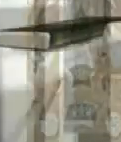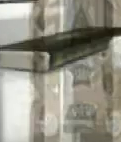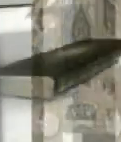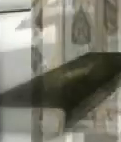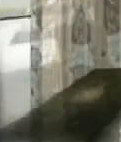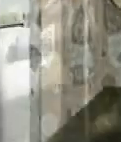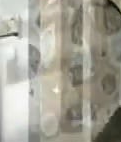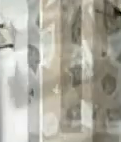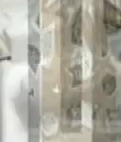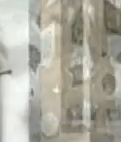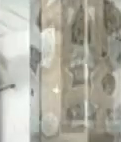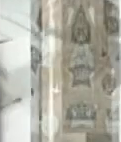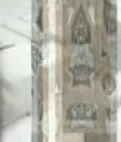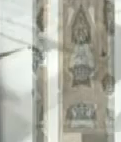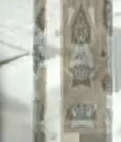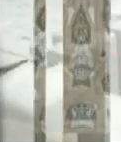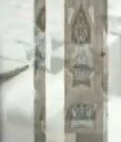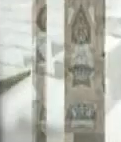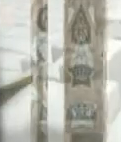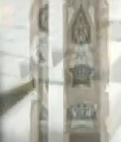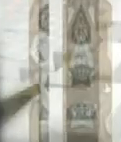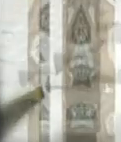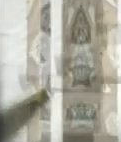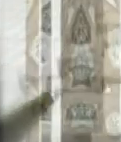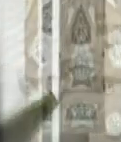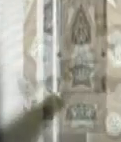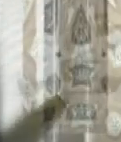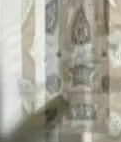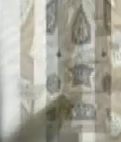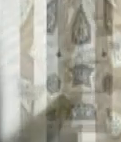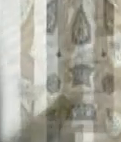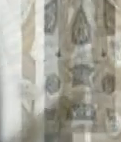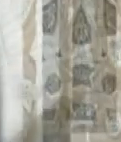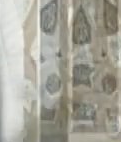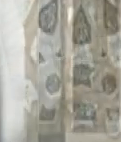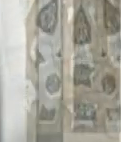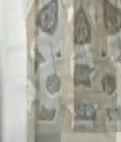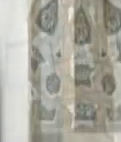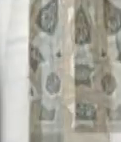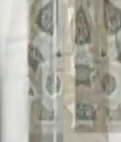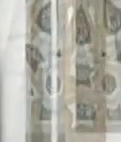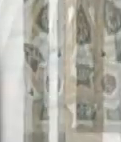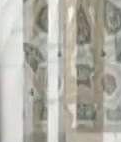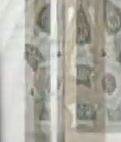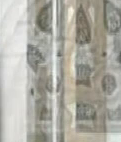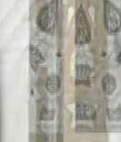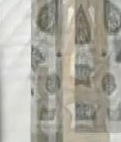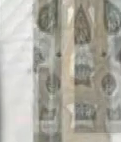نسألك الغنى عن الناس يا غني يا حميد يا غفور